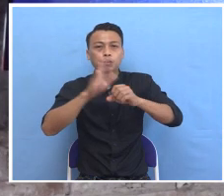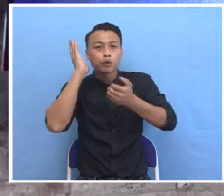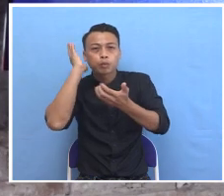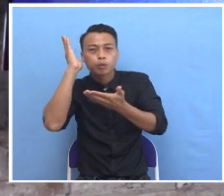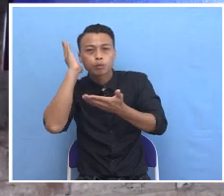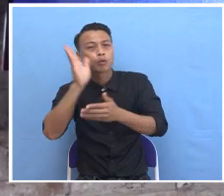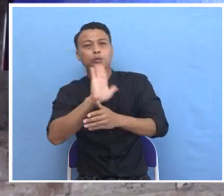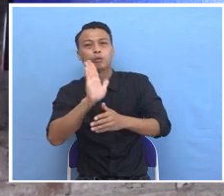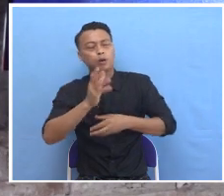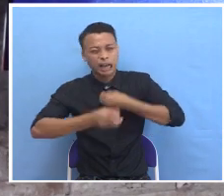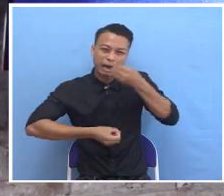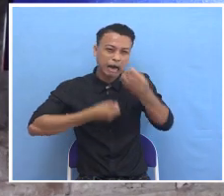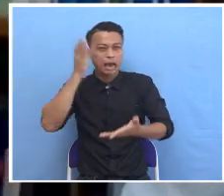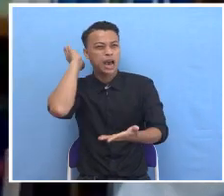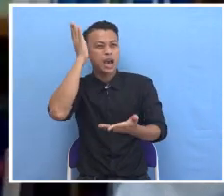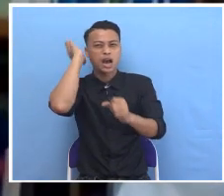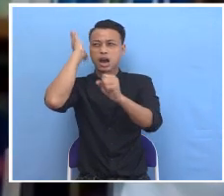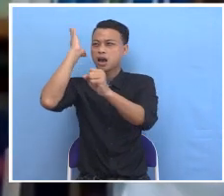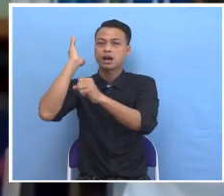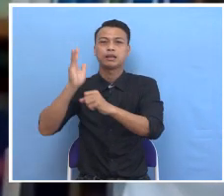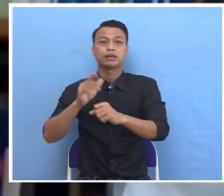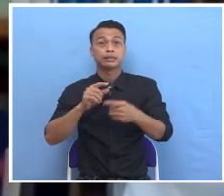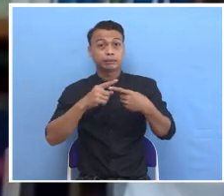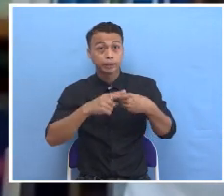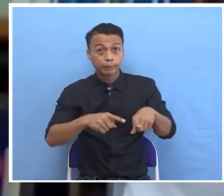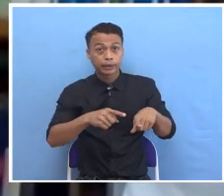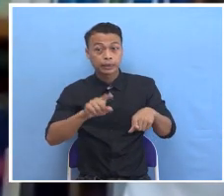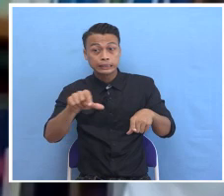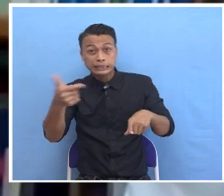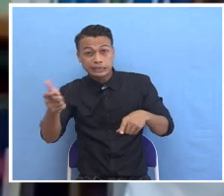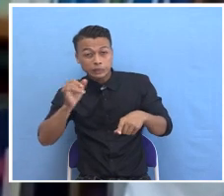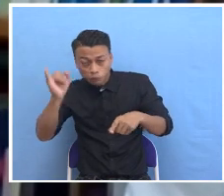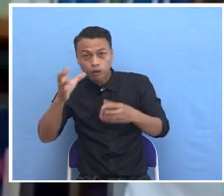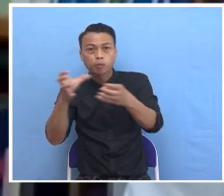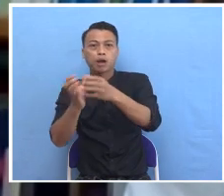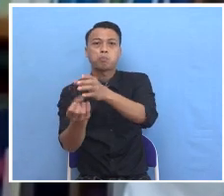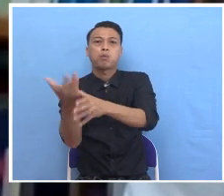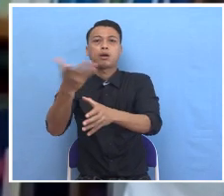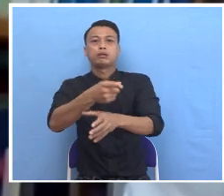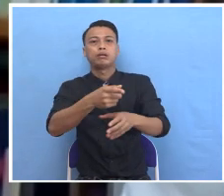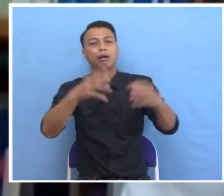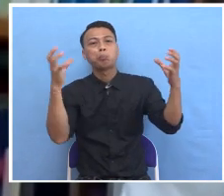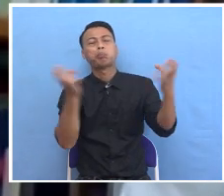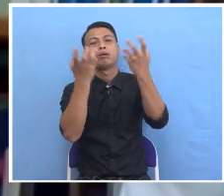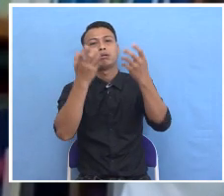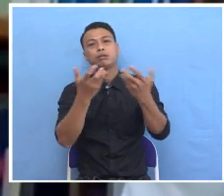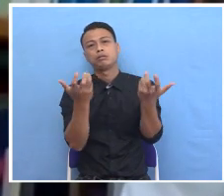င်သူ့နဲ့ကျန်းတဲ့အင်အားစုကကျန်းလိုက်ရင်ဝက်ပြတ်သွားလိုက်အချက်နောက်တစ်ခုကလက်နက်ကန်တိုက်ပွဲပြည်ဝင်စ